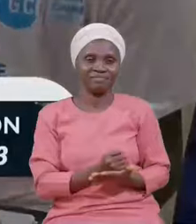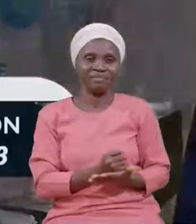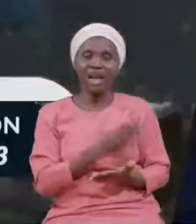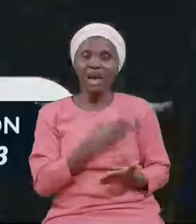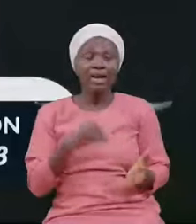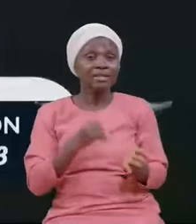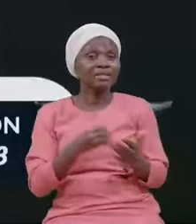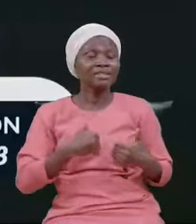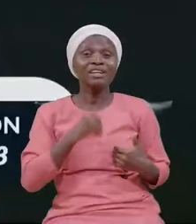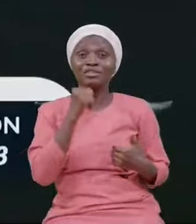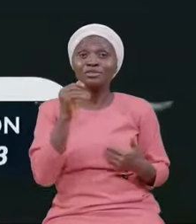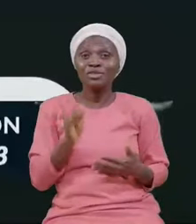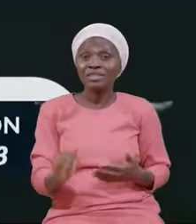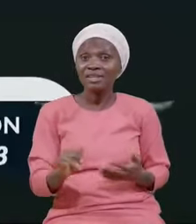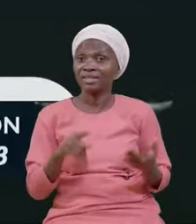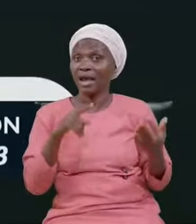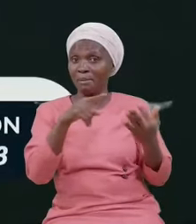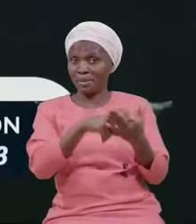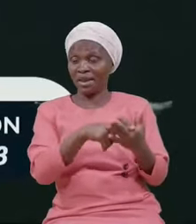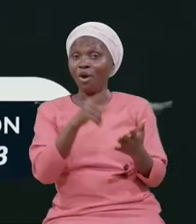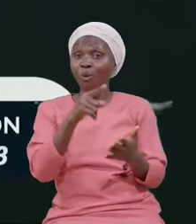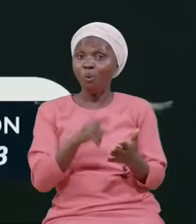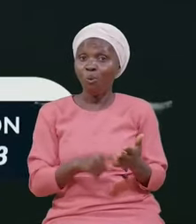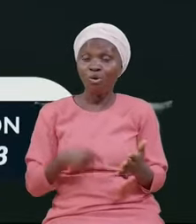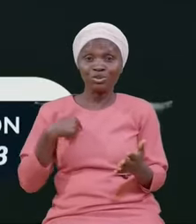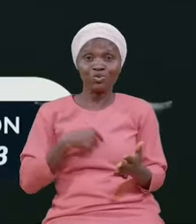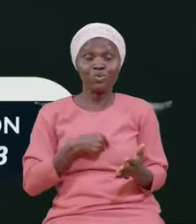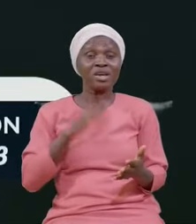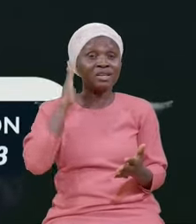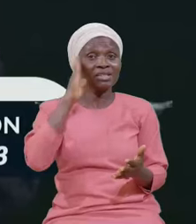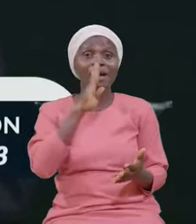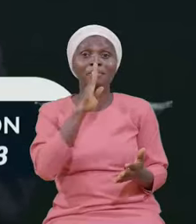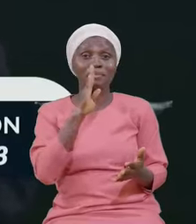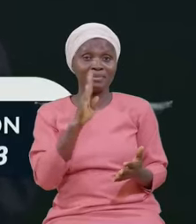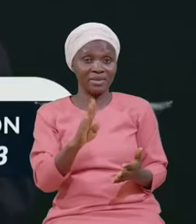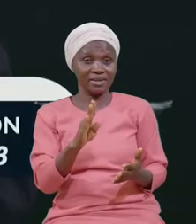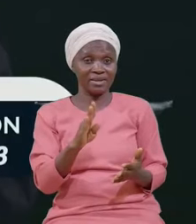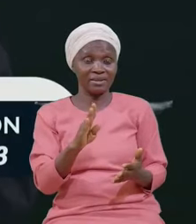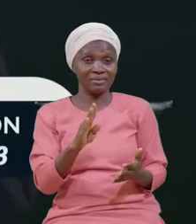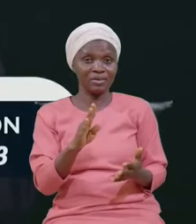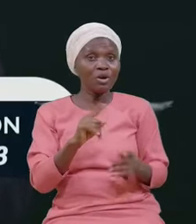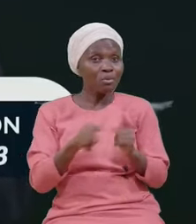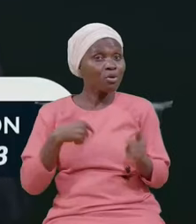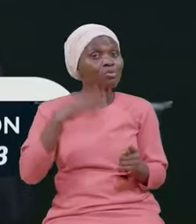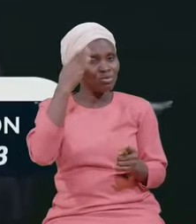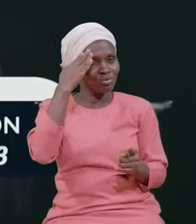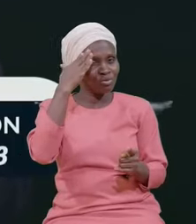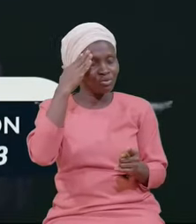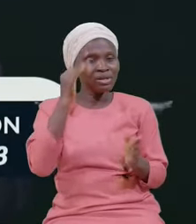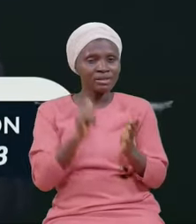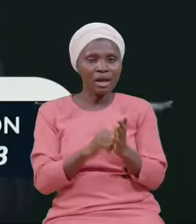Et ce que nous serons n'a pas encore été manifesté. Mais nous savons que lorsque cela sera manifesté,